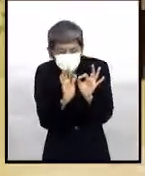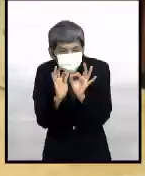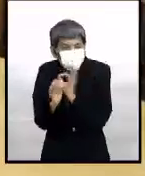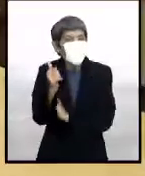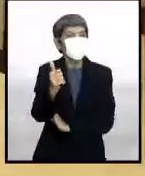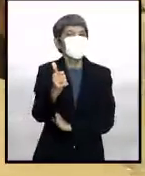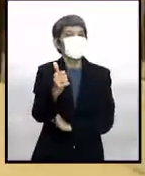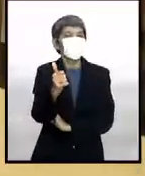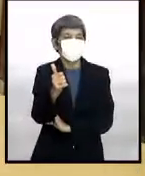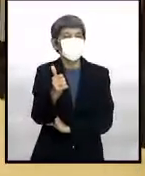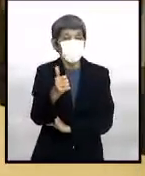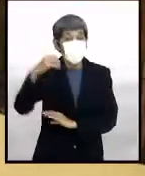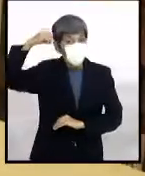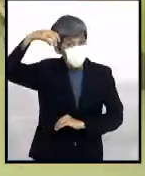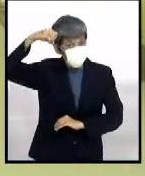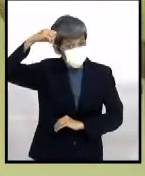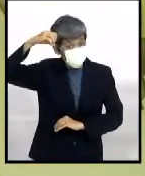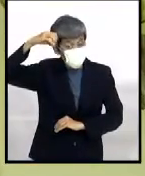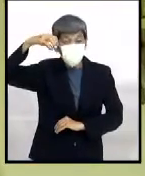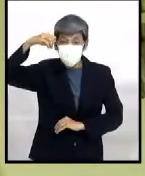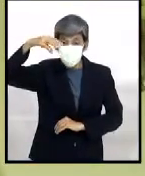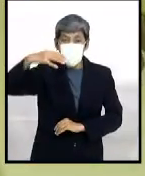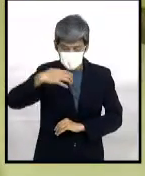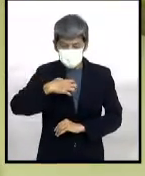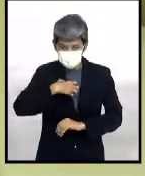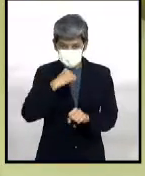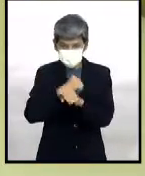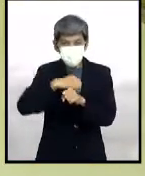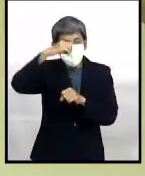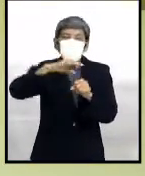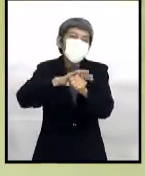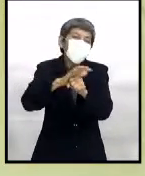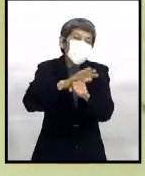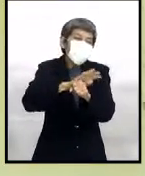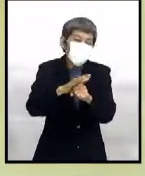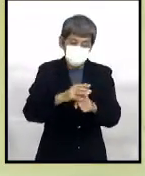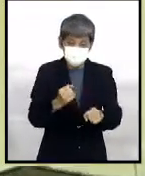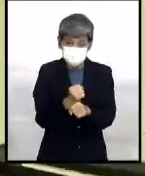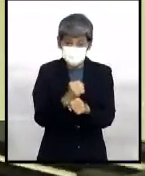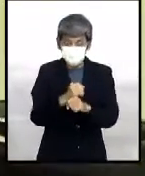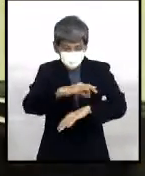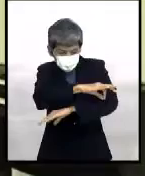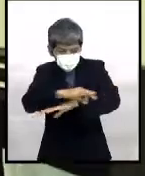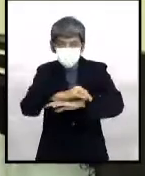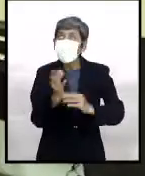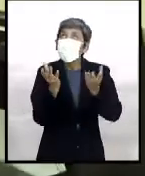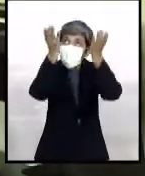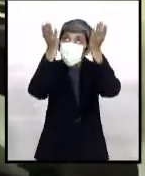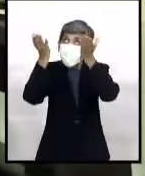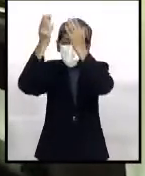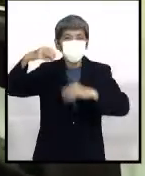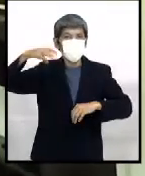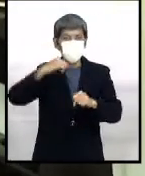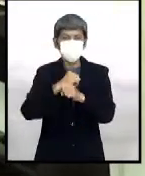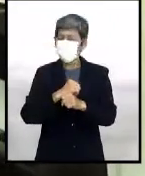ร้างไปได้พอสมควรไฟที่เห็นเนี่ยจริงๆเราตั้งใจว่าจะมีไม่กี่ดวงแต่ว่าพี่ที่เขาทำรีโนเวทเขาเป็นคนเอาไฟมาให้เราแล้วว่